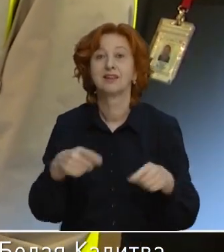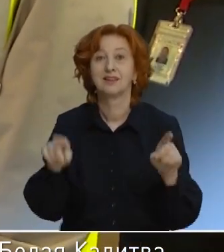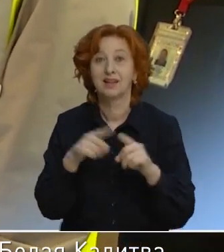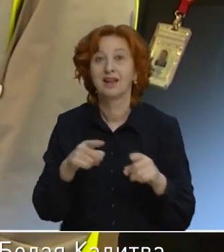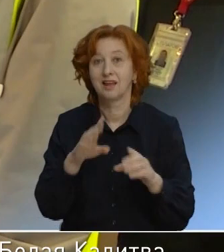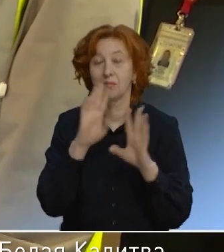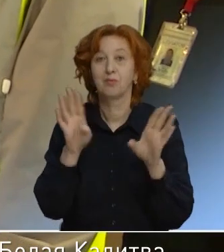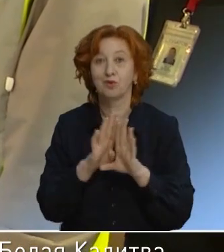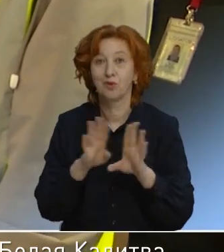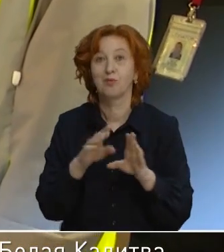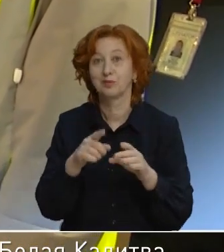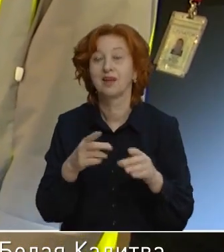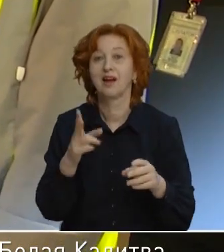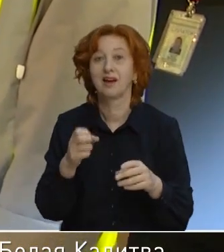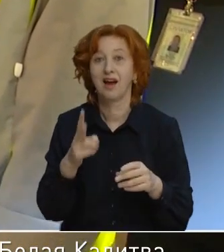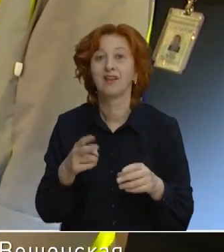соседней комнате,